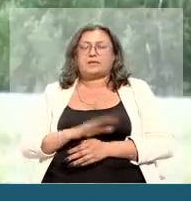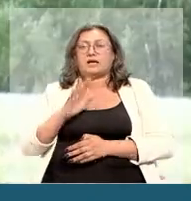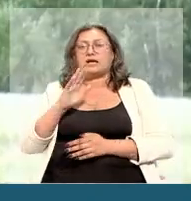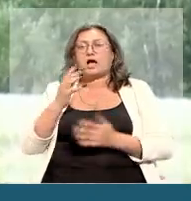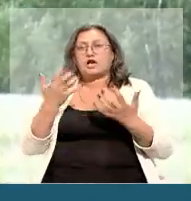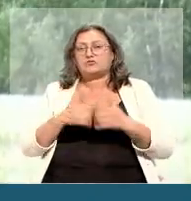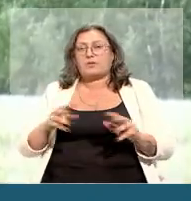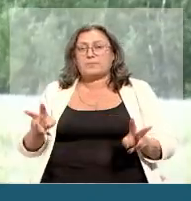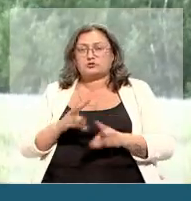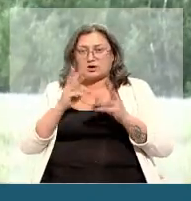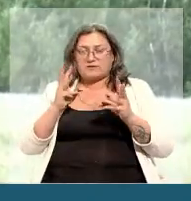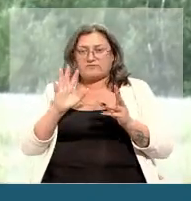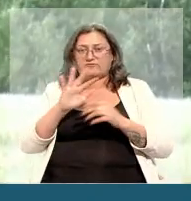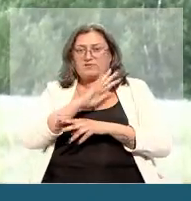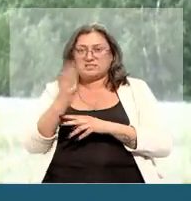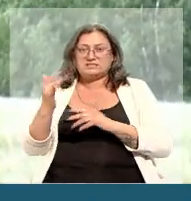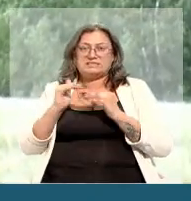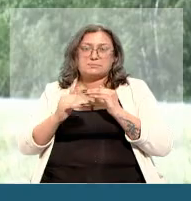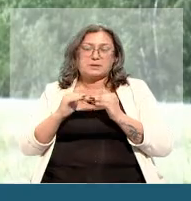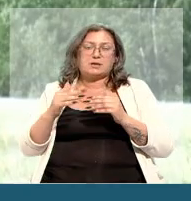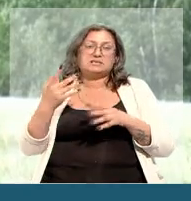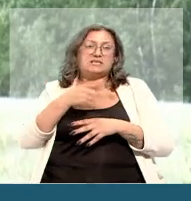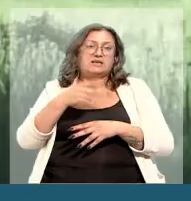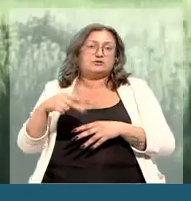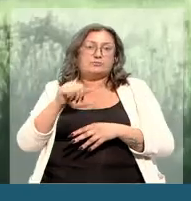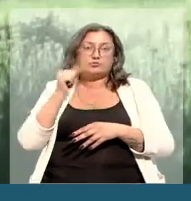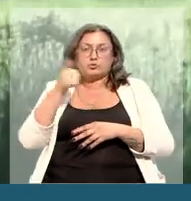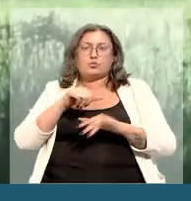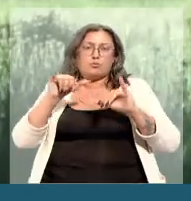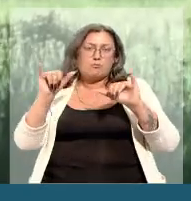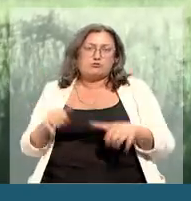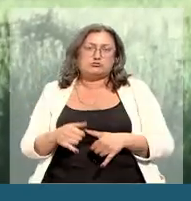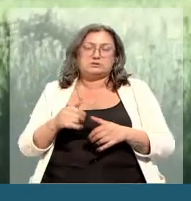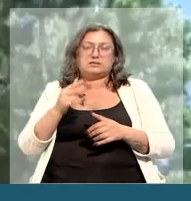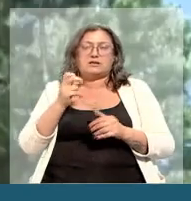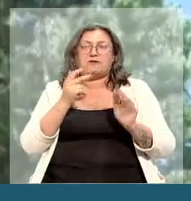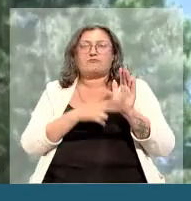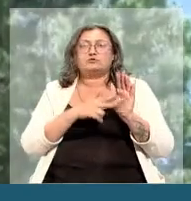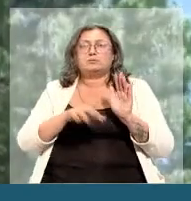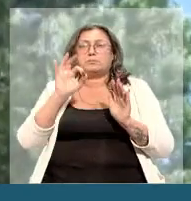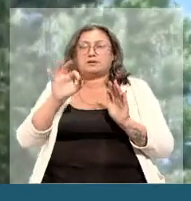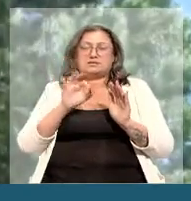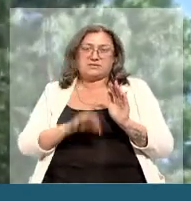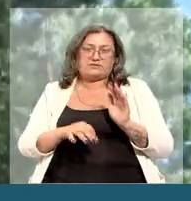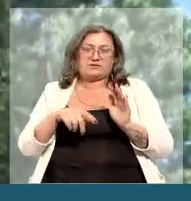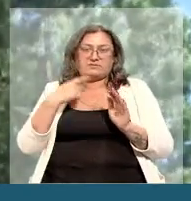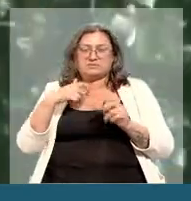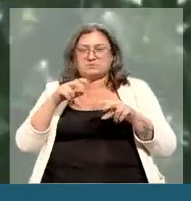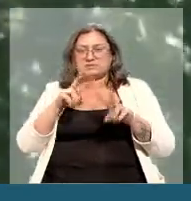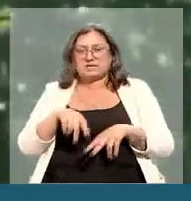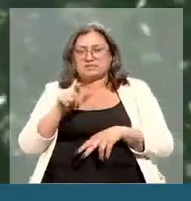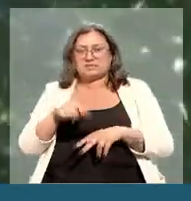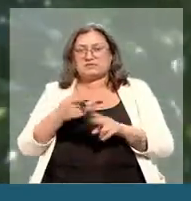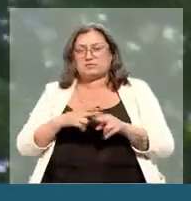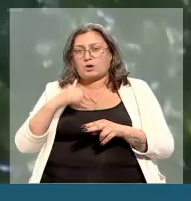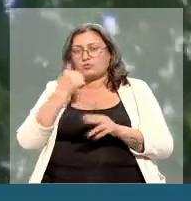слову, количество возгораний в лесных массивах и степях по сравнению с прошлым годом уменьшилось более чем на 80%, отмечают специалисты. В